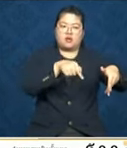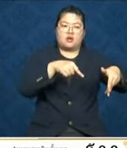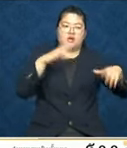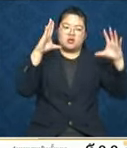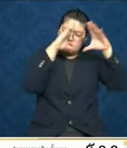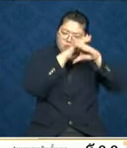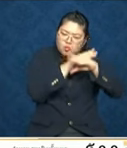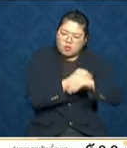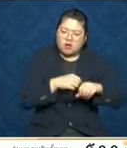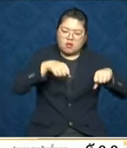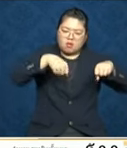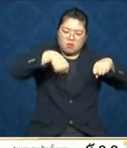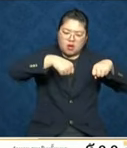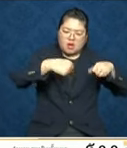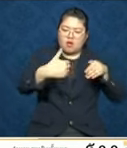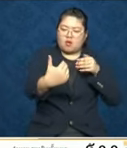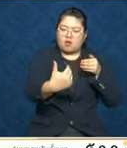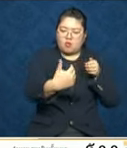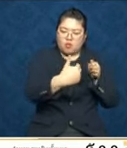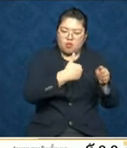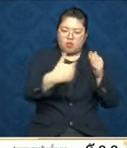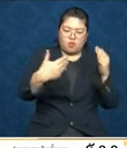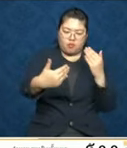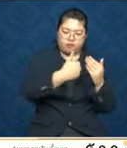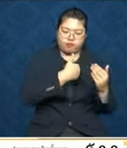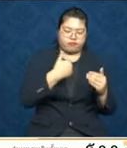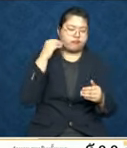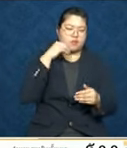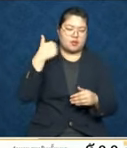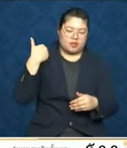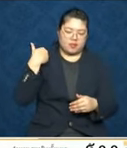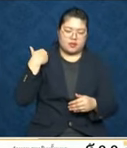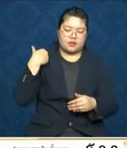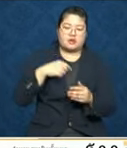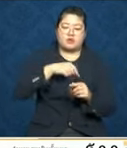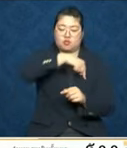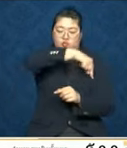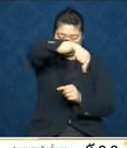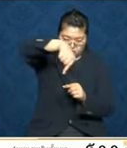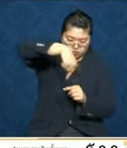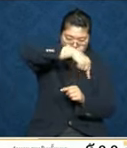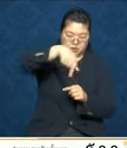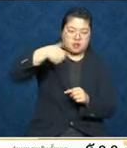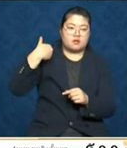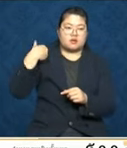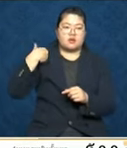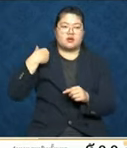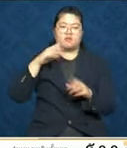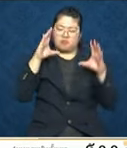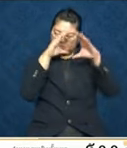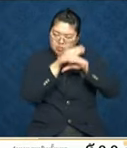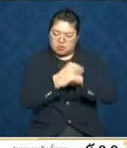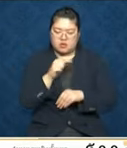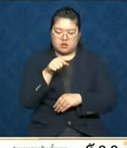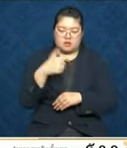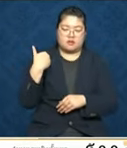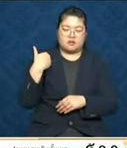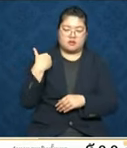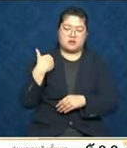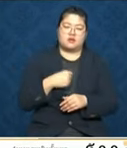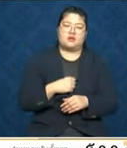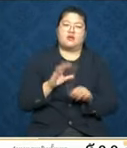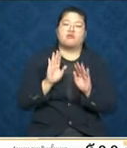ครับมืดตื่นเลยครับเป็นจุดๆนะครับหลายจุดมากที่ยังมืดมีทั้งวงเวียนชัยพฤกษ์แล้วก็ทางสะพานกลับรถหลายจุดนะครับผมก็ฝากท่าน